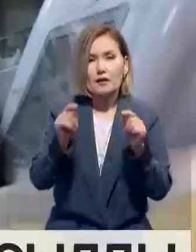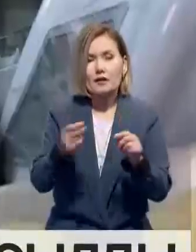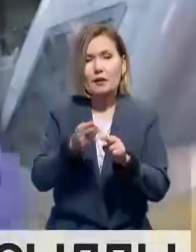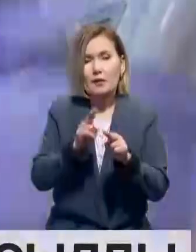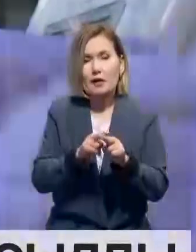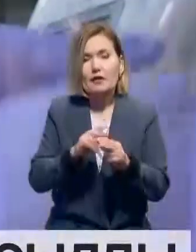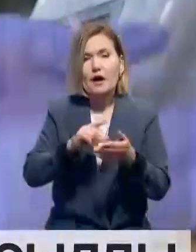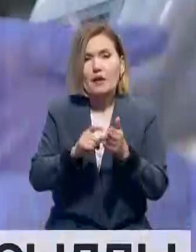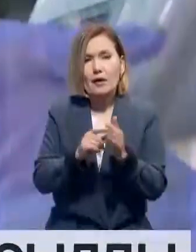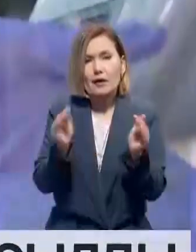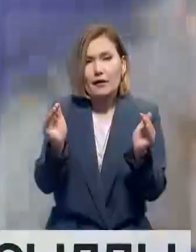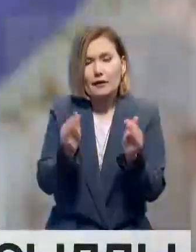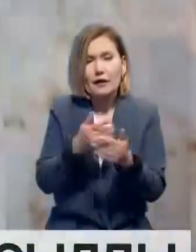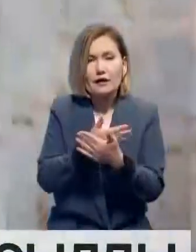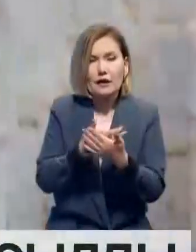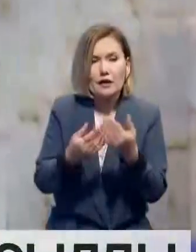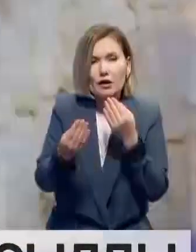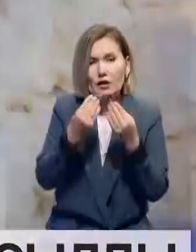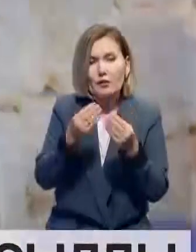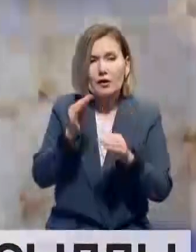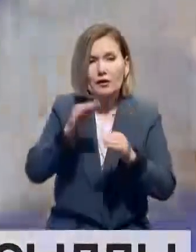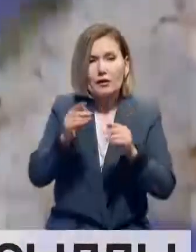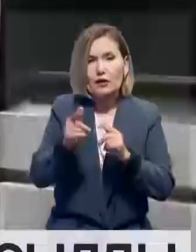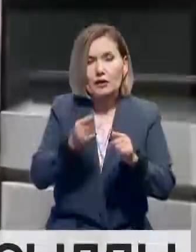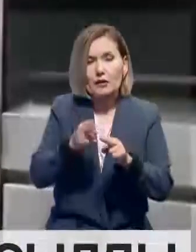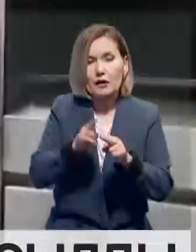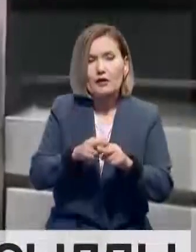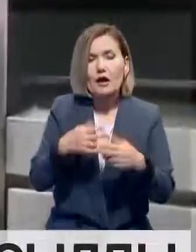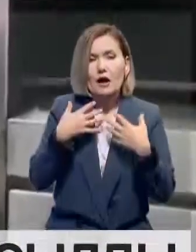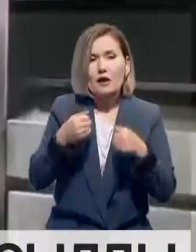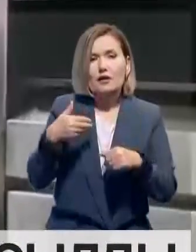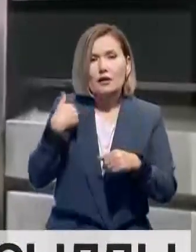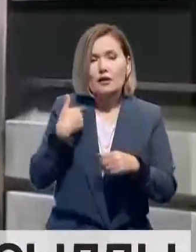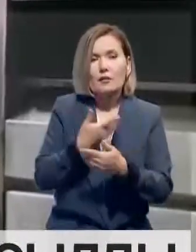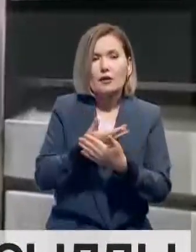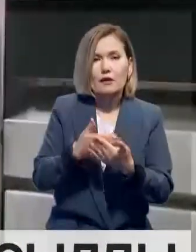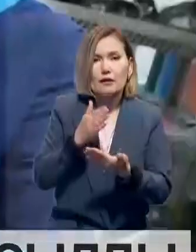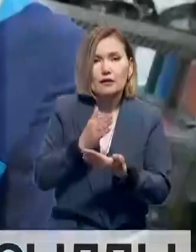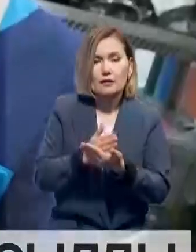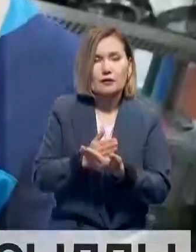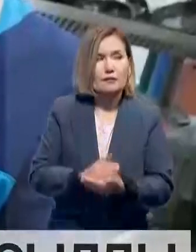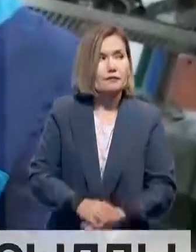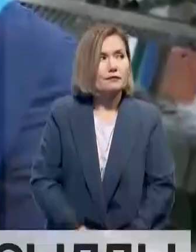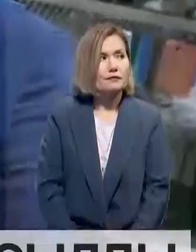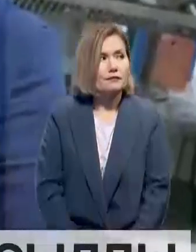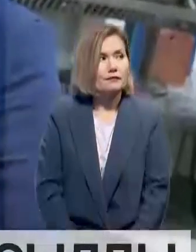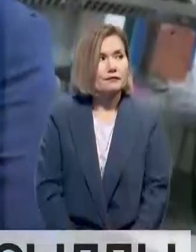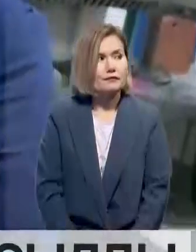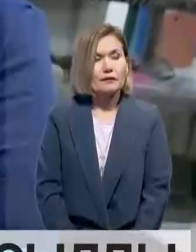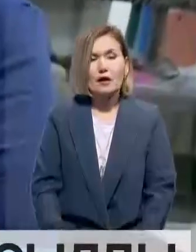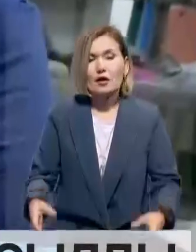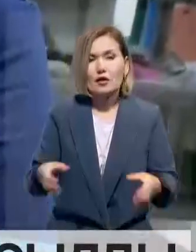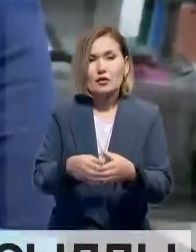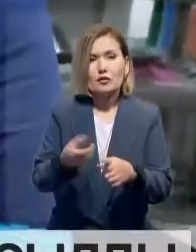басталды. Мұнда пайдалы астың кең түрі шығарылады. Бәрі адам ағзасына зияны жоқ, шикізаттан әзірленеді. Ұжымымыз өте